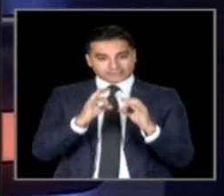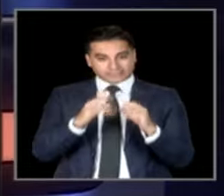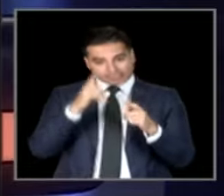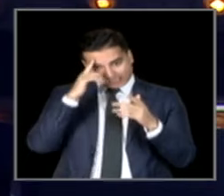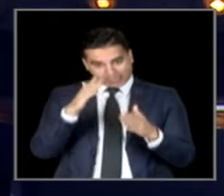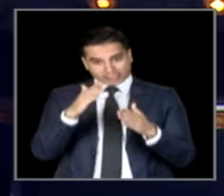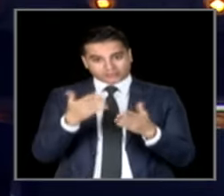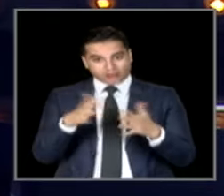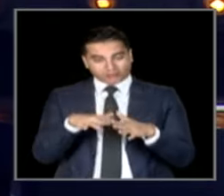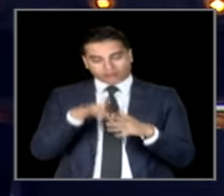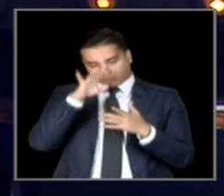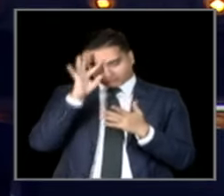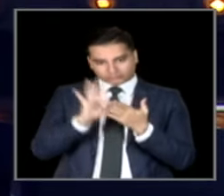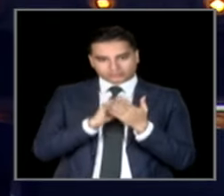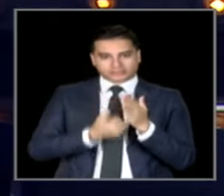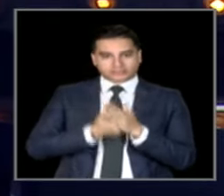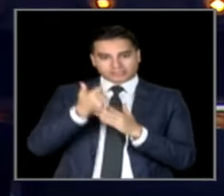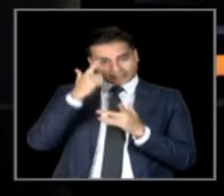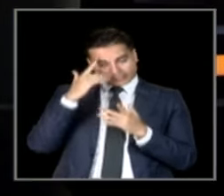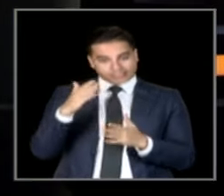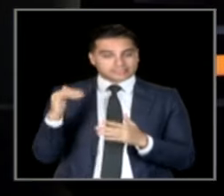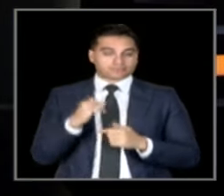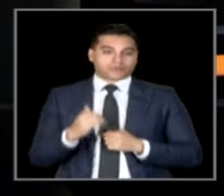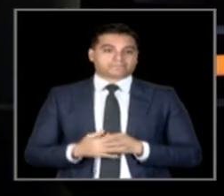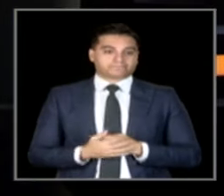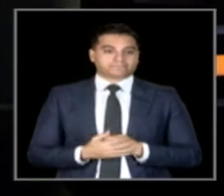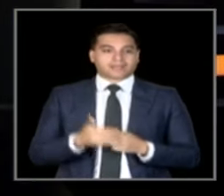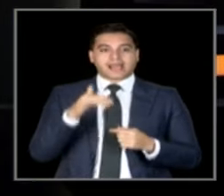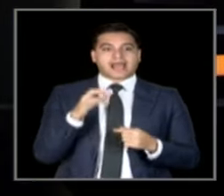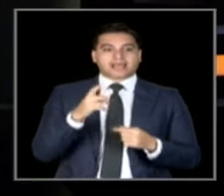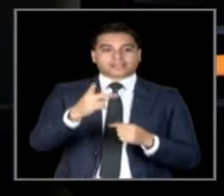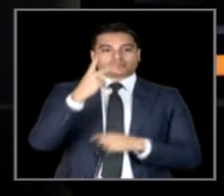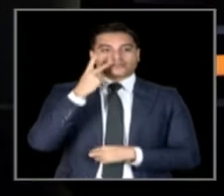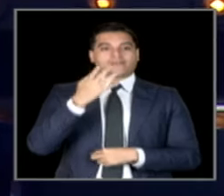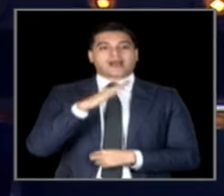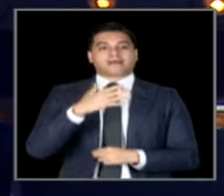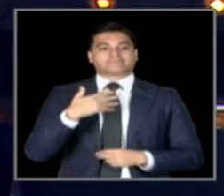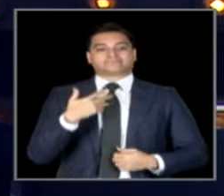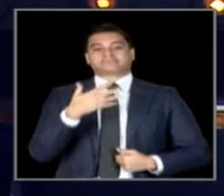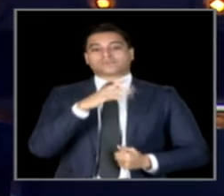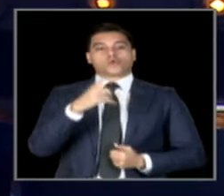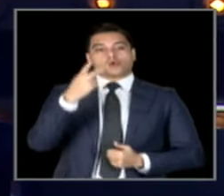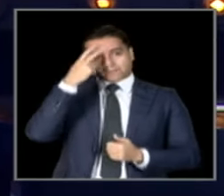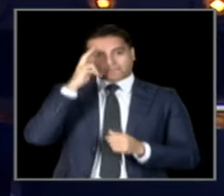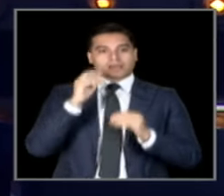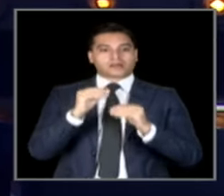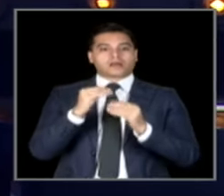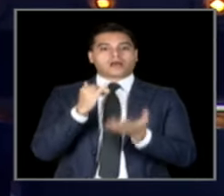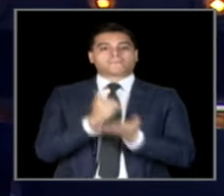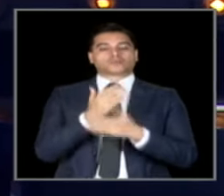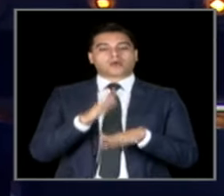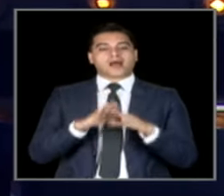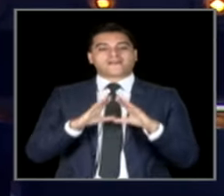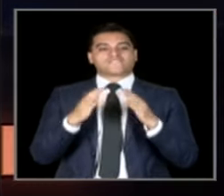توفيق ربنا هو اللي هيكسب. مباراة تعتمد على التركيز فعلا. ايه خالد، ازيك يا ايه؟ الحمد لله. مين اللي قرر